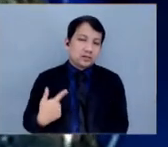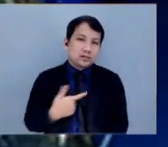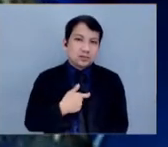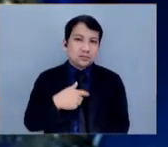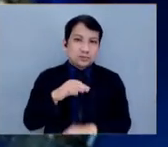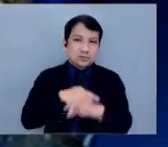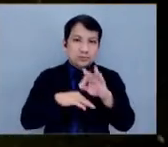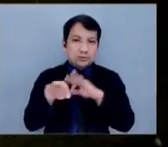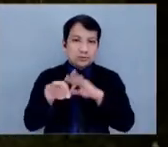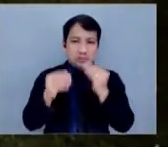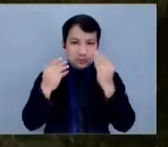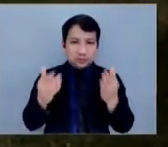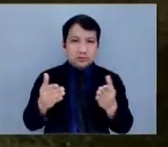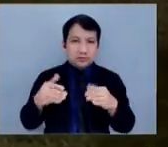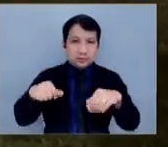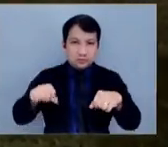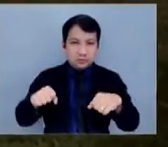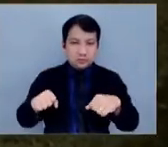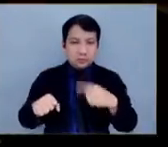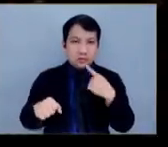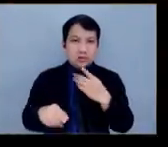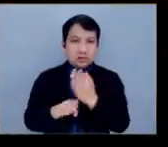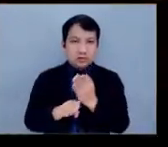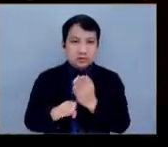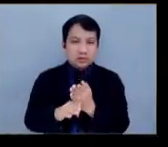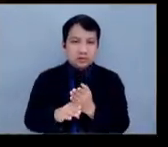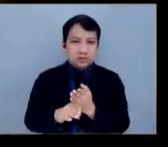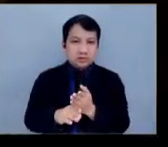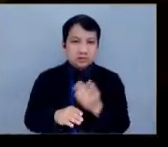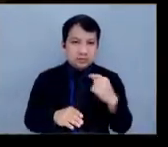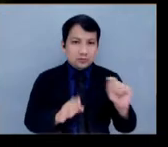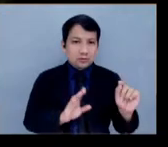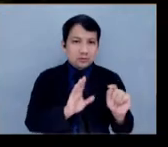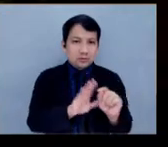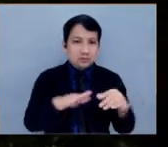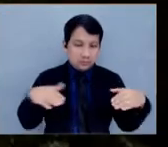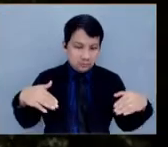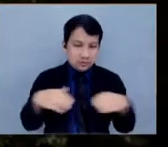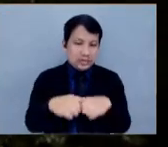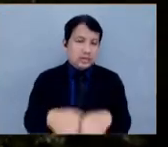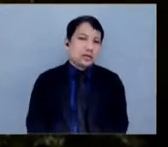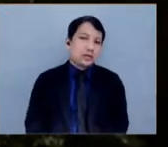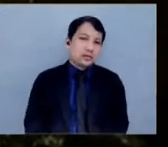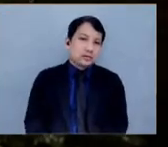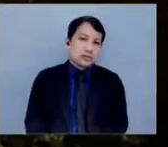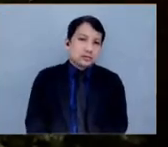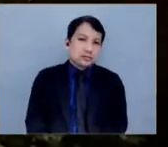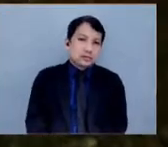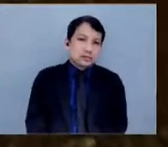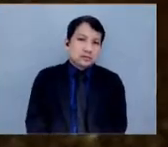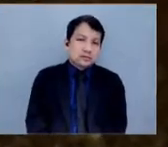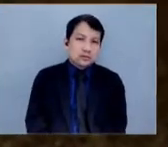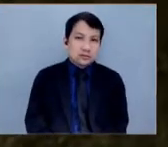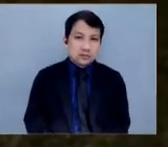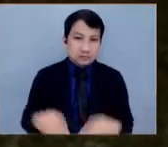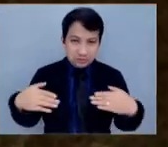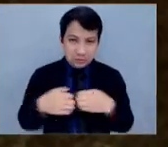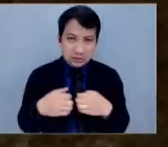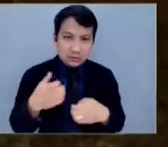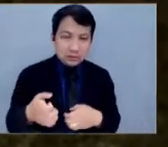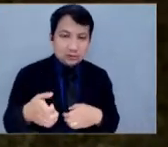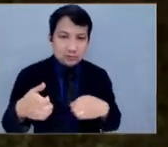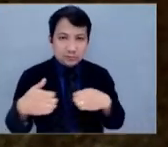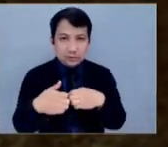balikat ang rider. Ang bus naman, sinubukan pang iwasan ang rider, kaya bumangga ito sa barrier. Layupi ang